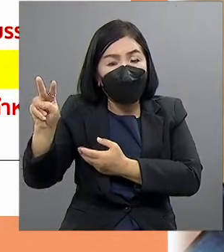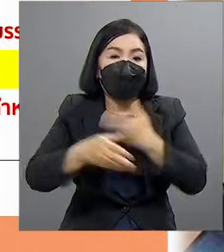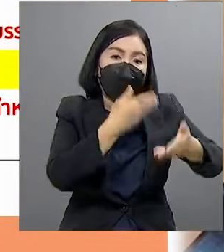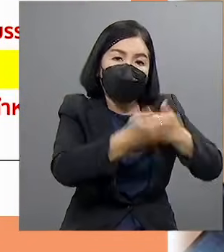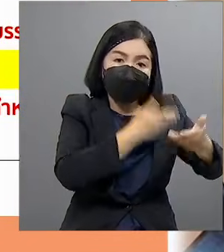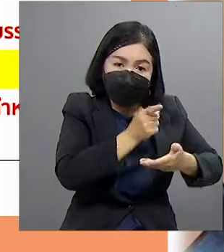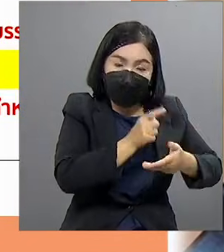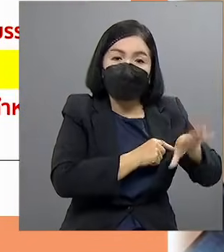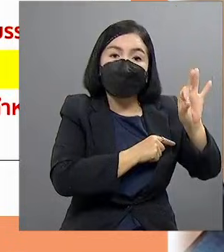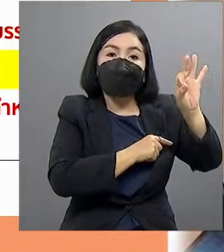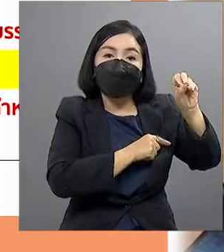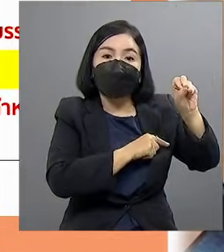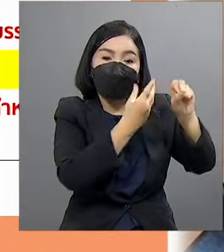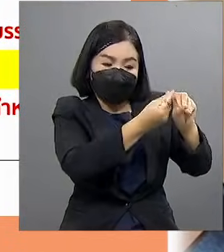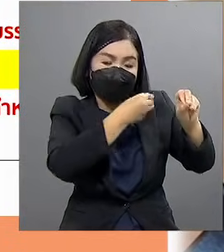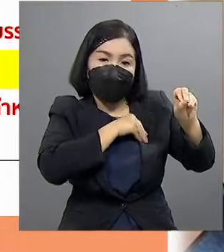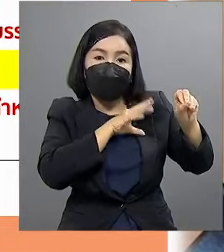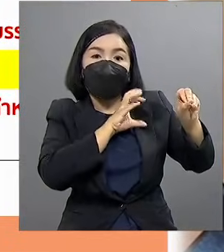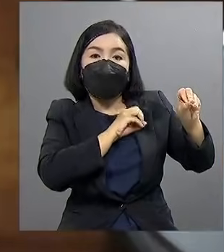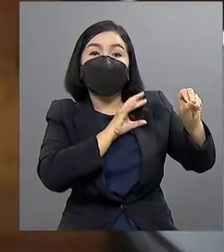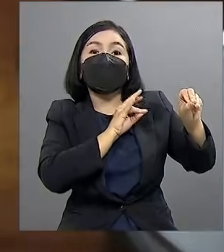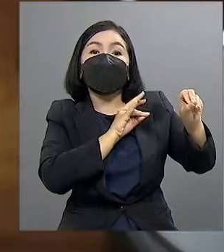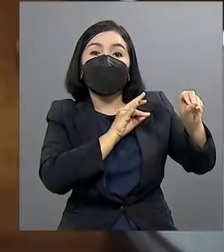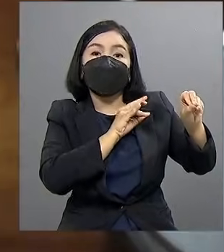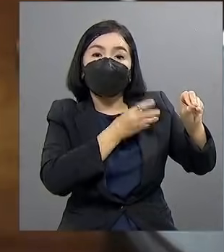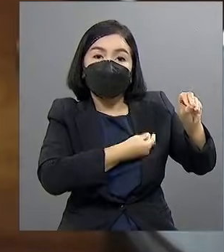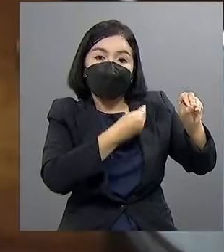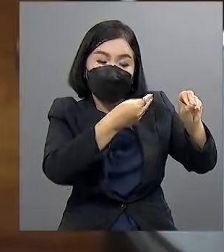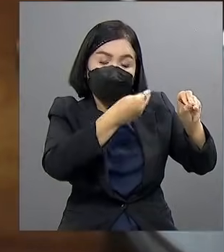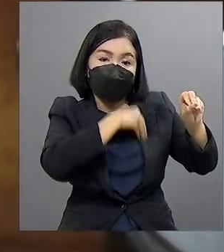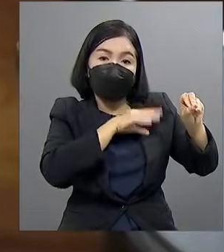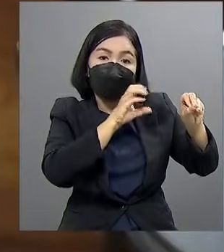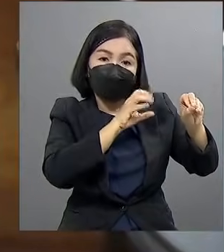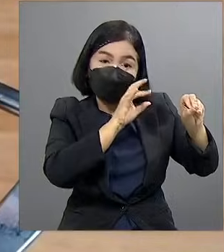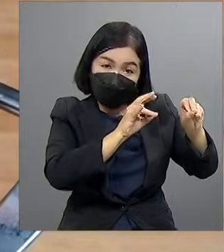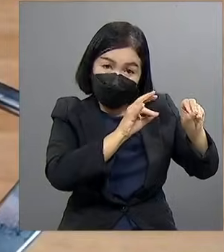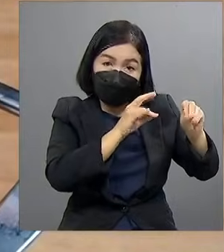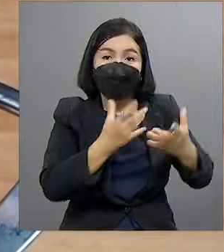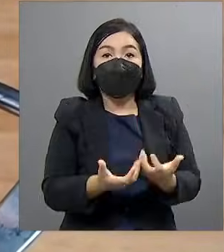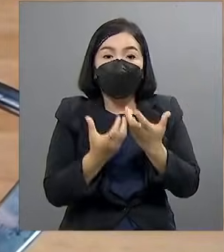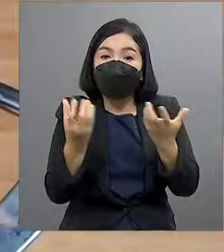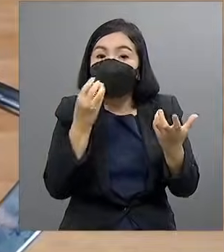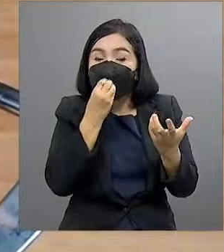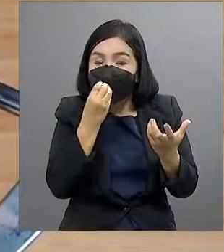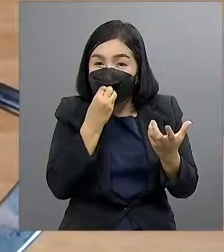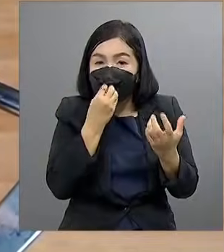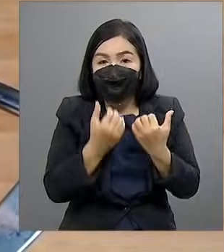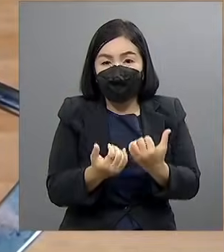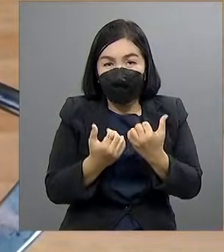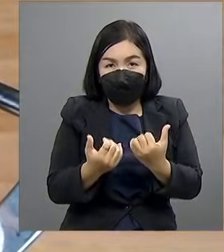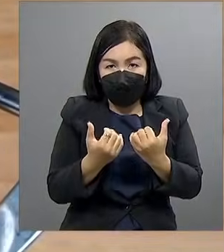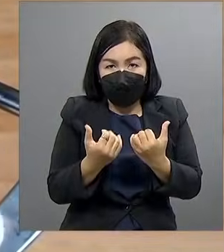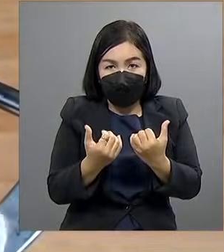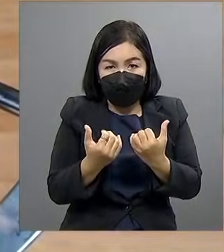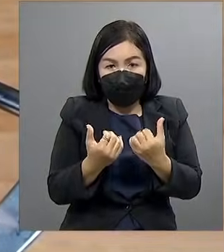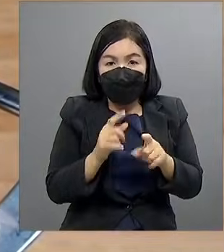ำไรอยู่ที่57บาท93สตางค์ครับก็เมนูนี้นะครับเป็นเมนูที่เรานำเศษเหลือ